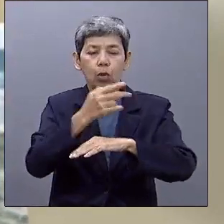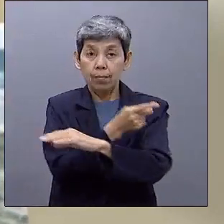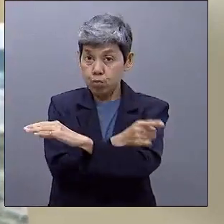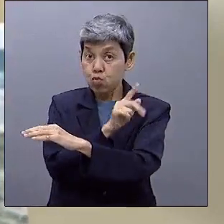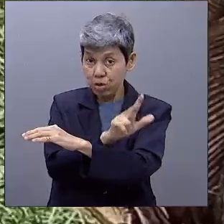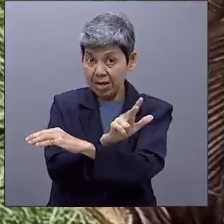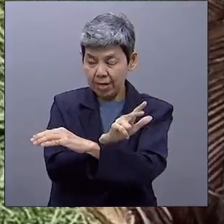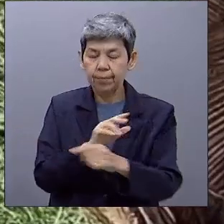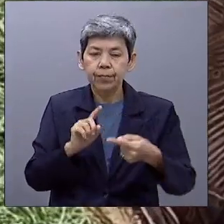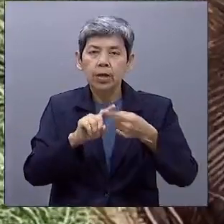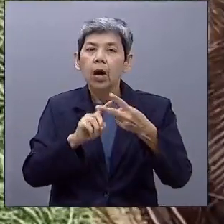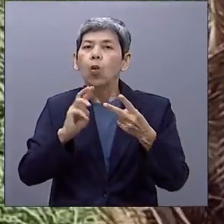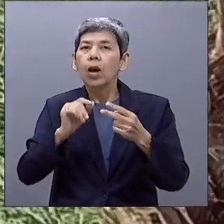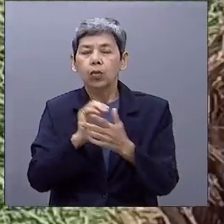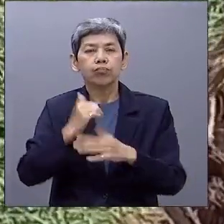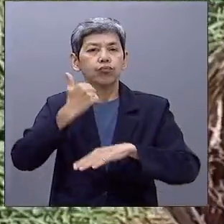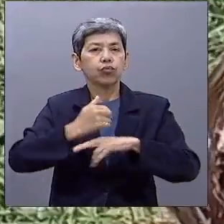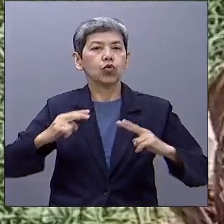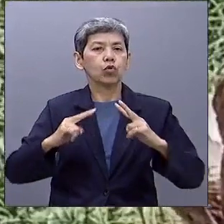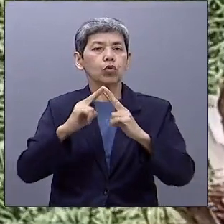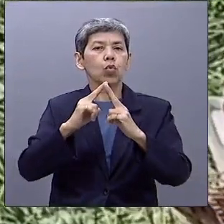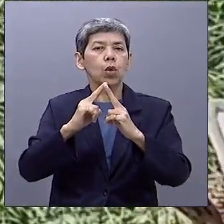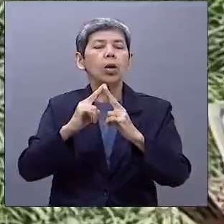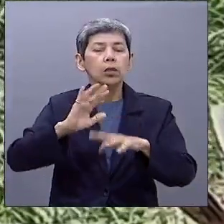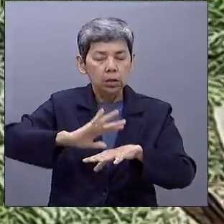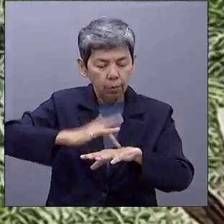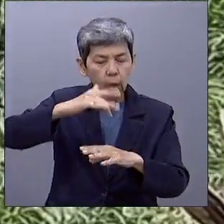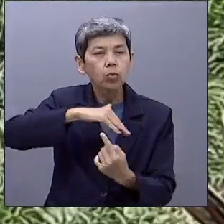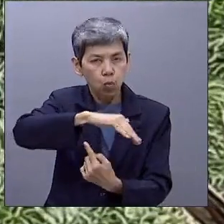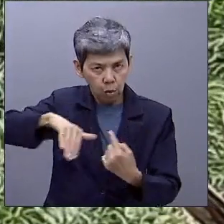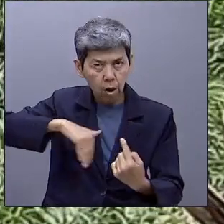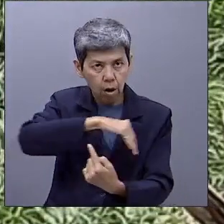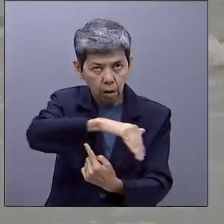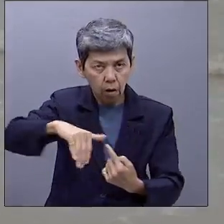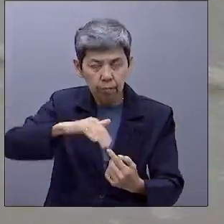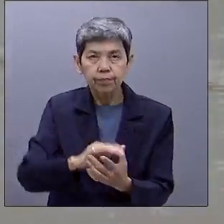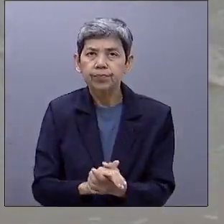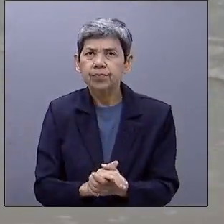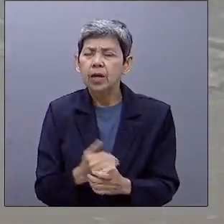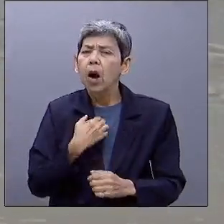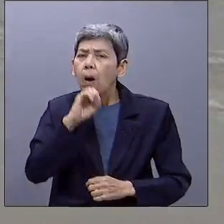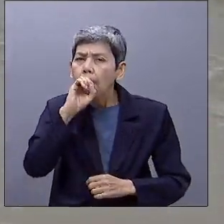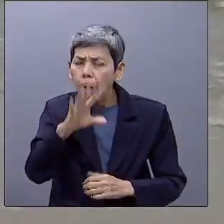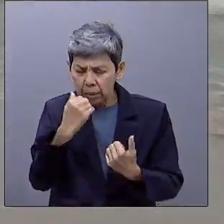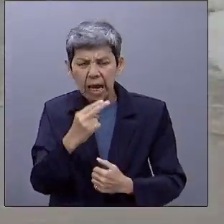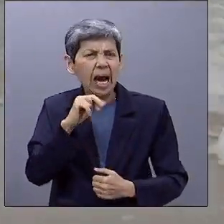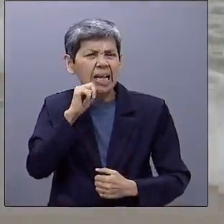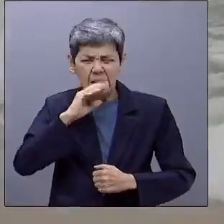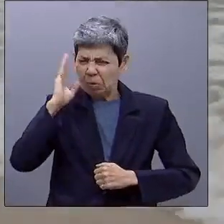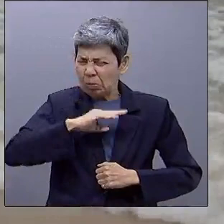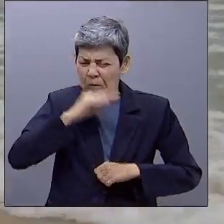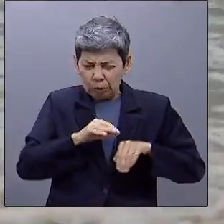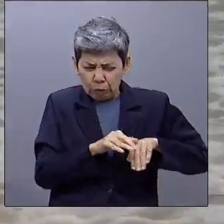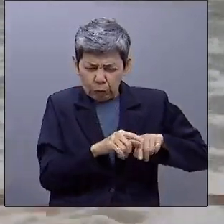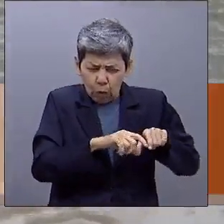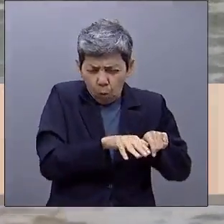นายว่าราวุธศิลปอาชารัฐมนตรีว่าการกระทรวงทรัพยากรธรรมชาติและสิ่งแวดล้อมโดยระบุว่าพบน้ำเสียลงทะเล